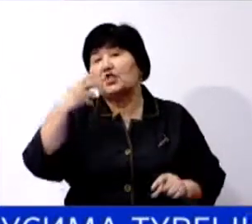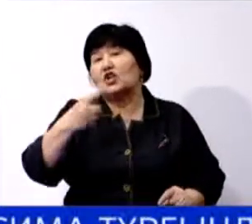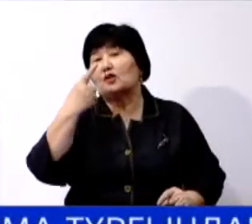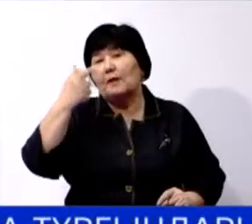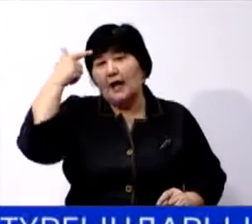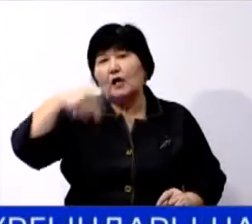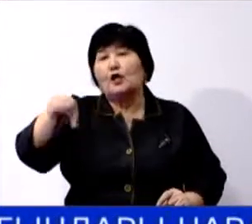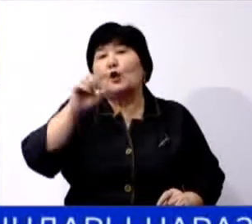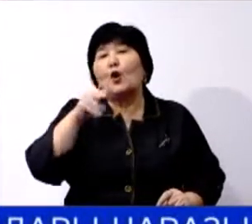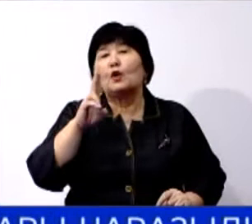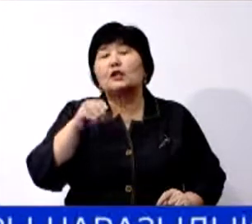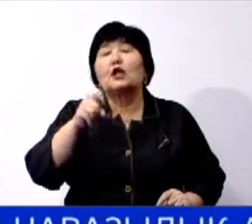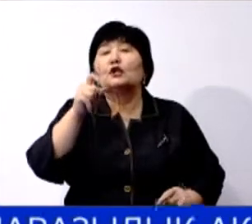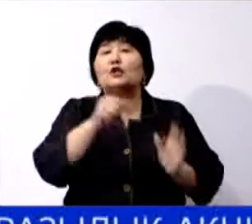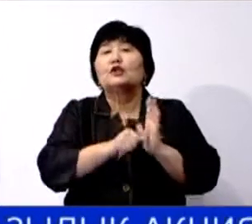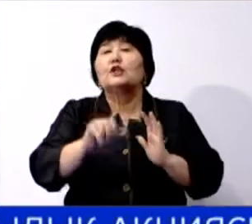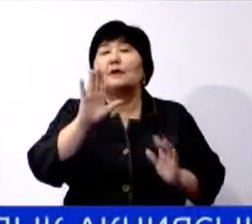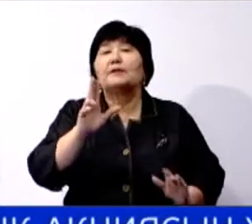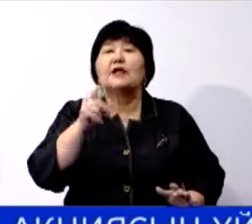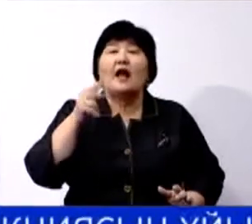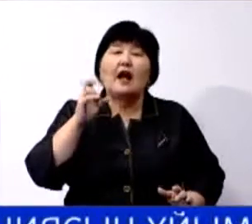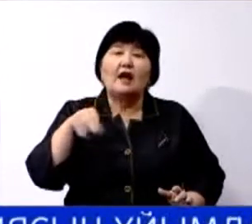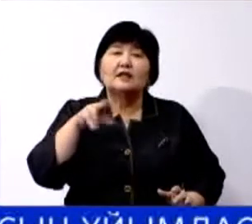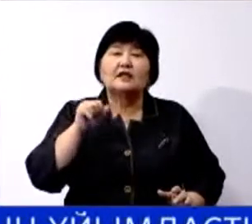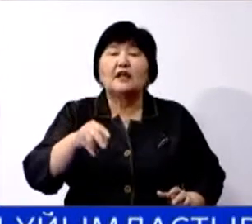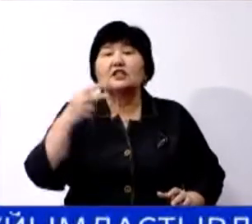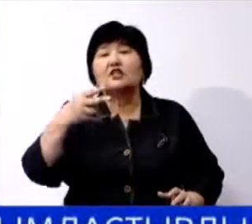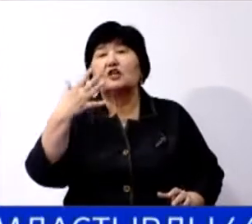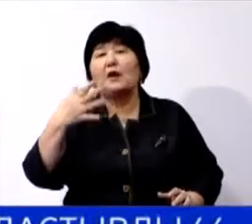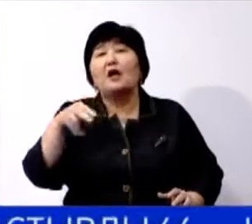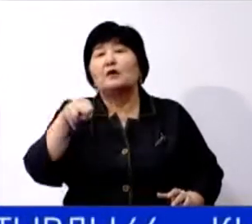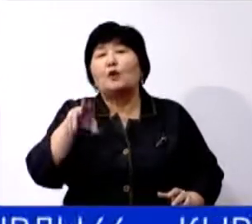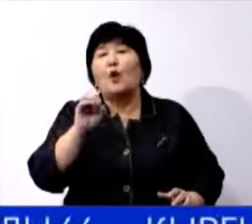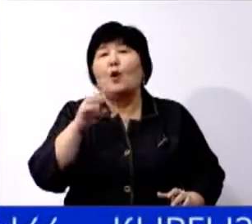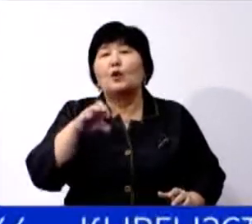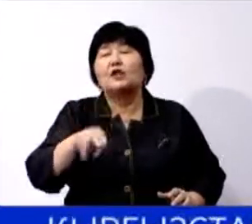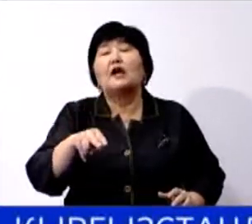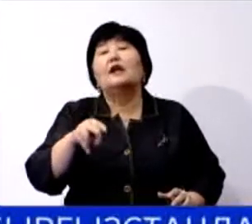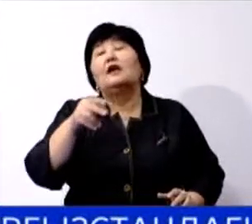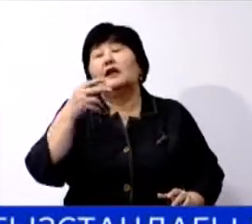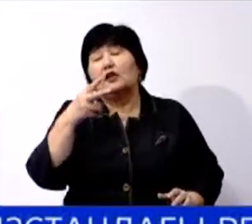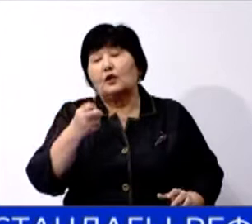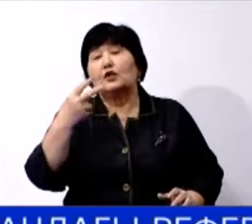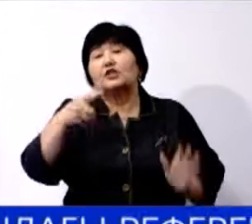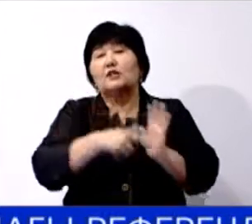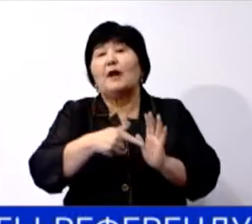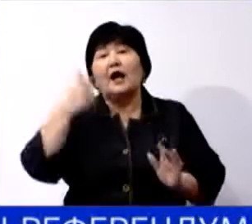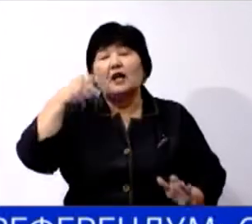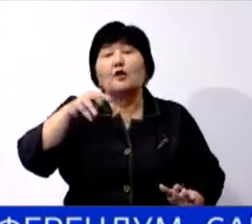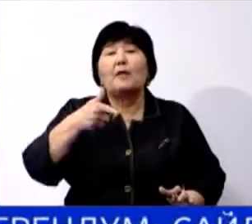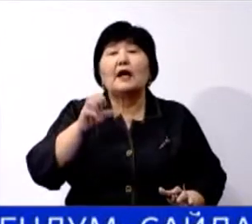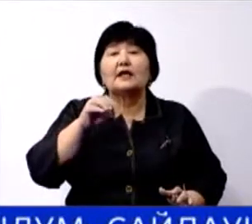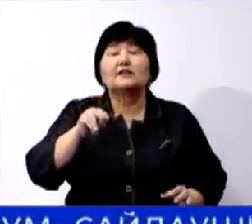ғылым докторы, 165 ғылым кандидаты, 29 PhD доктор және 227 ғылым магистрі білім